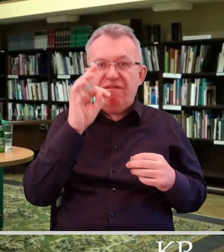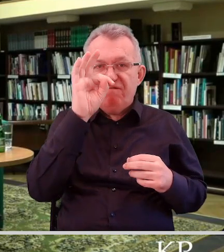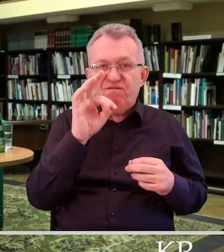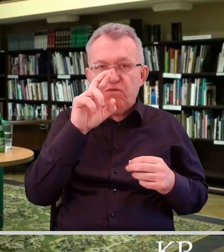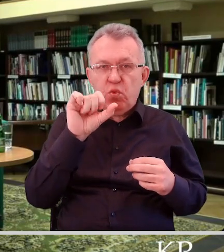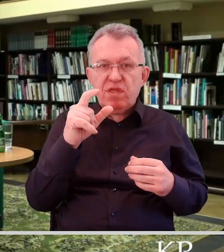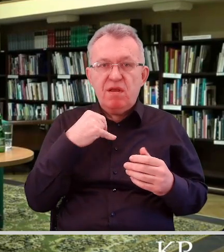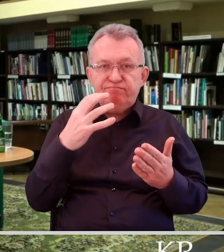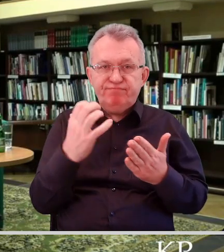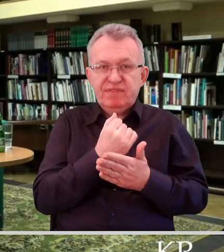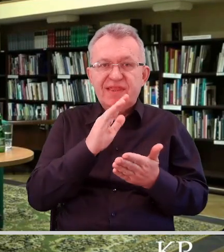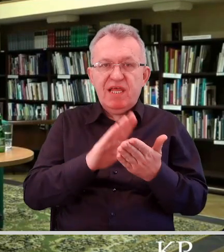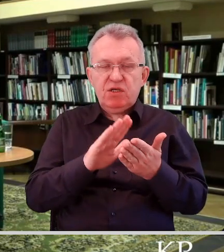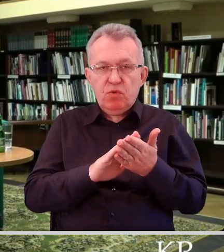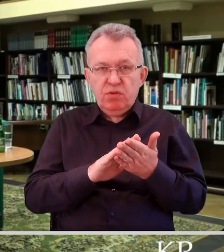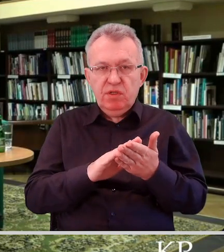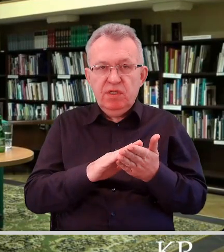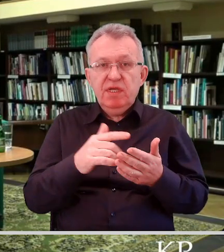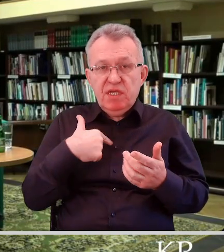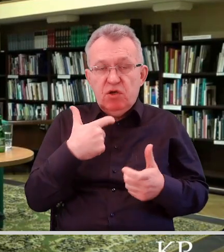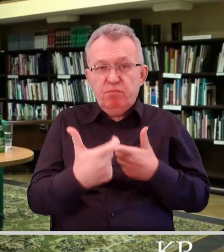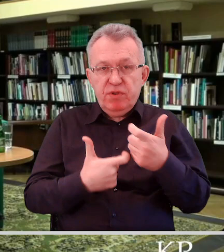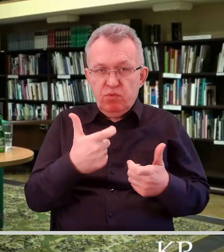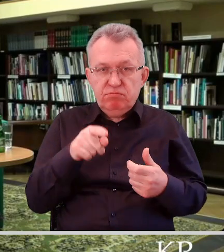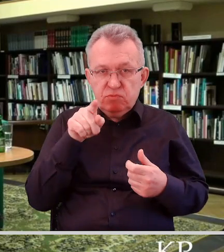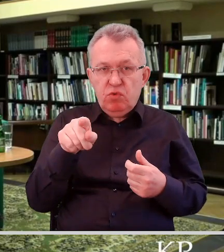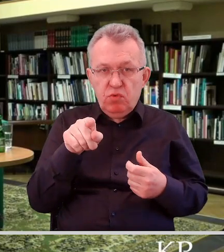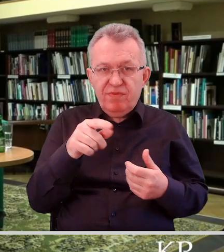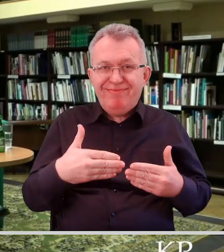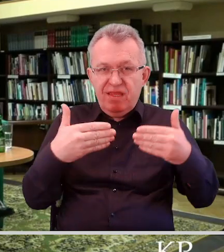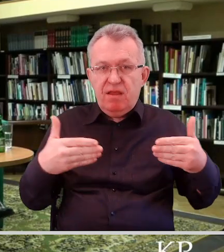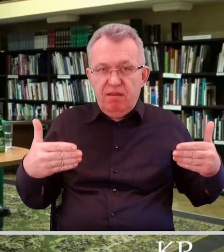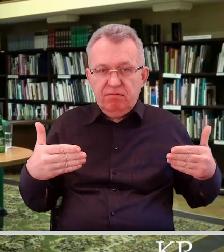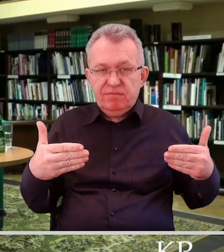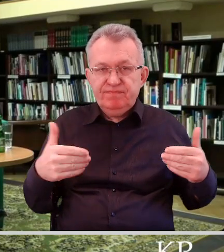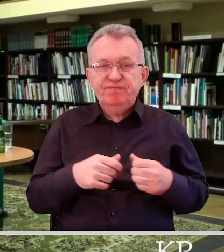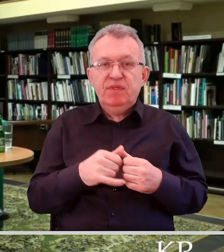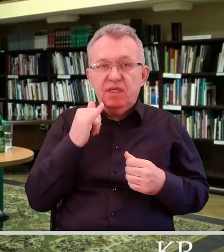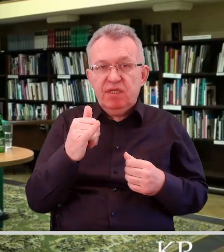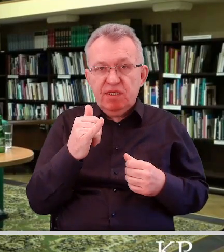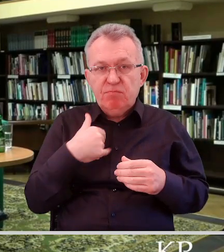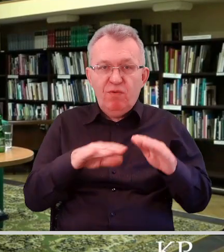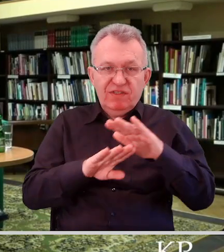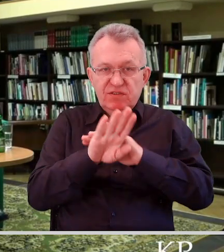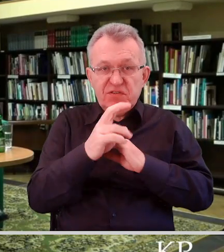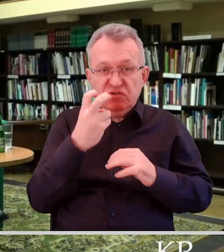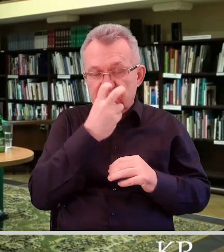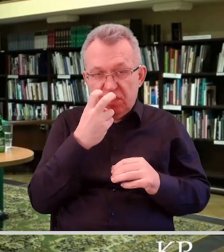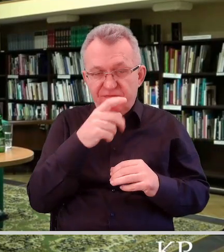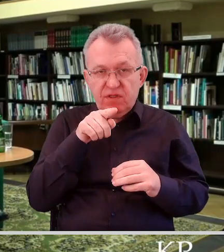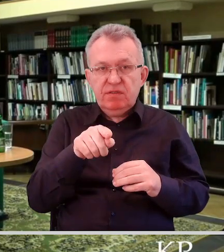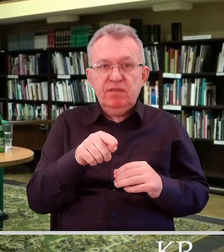nagrody wygrała, bo to była adaptacja, ja zrobiłam adaptację właśnie tą teatralną i została wystawiona bardzo ciekawie